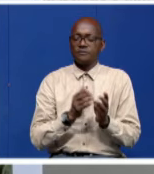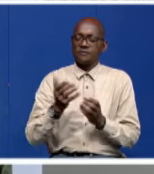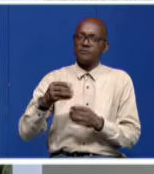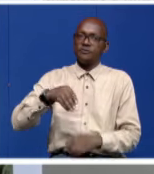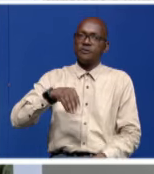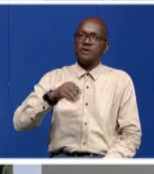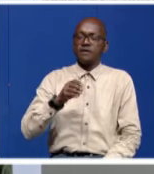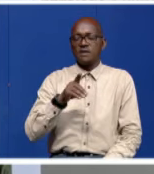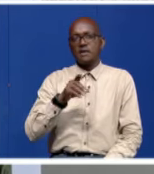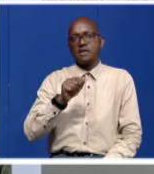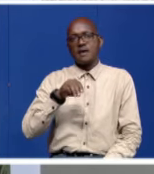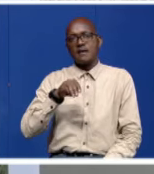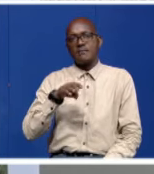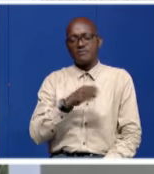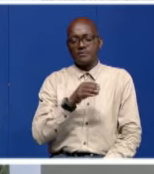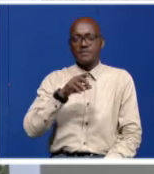dap